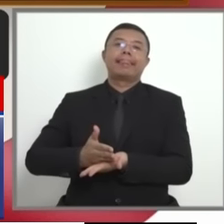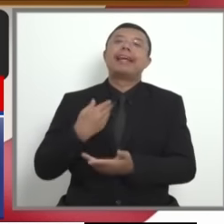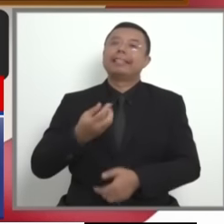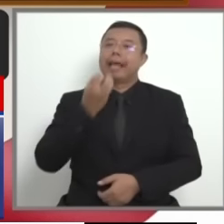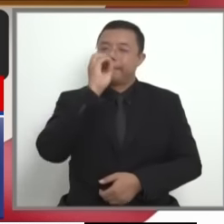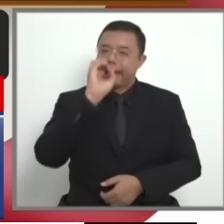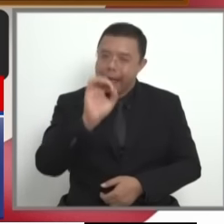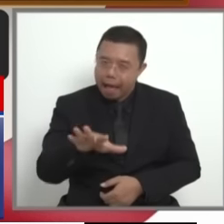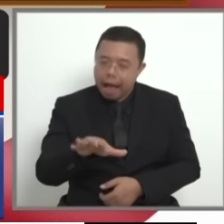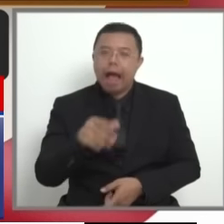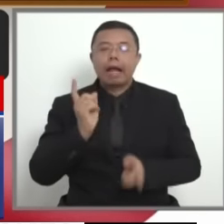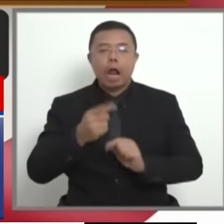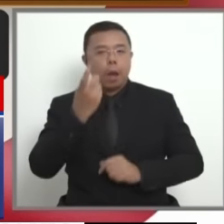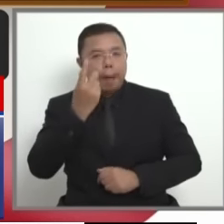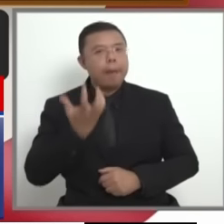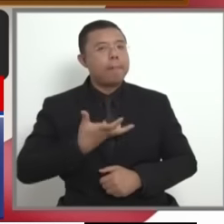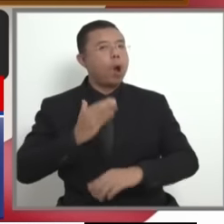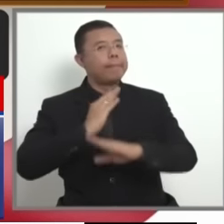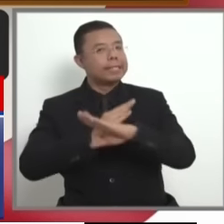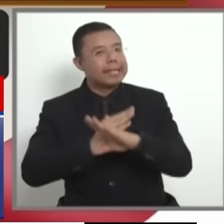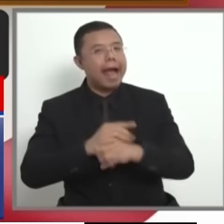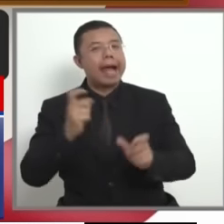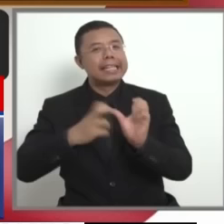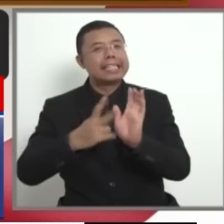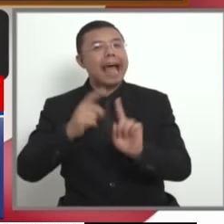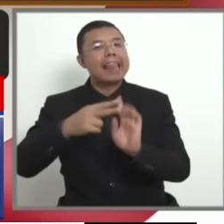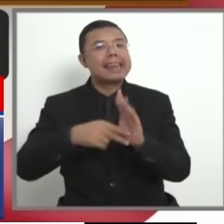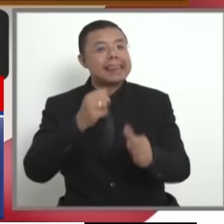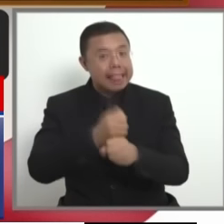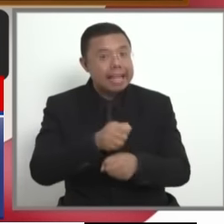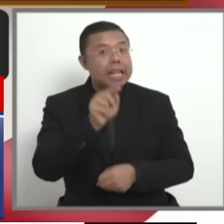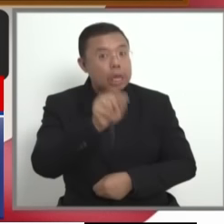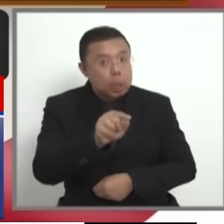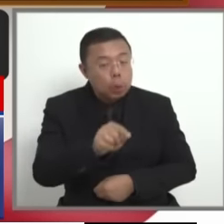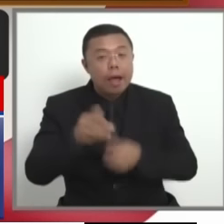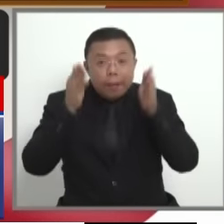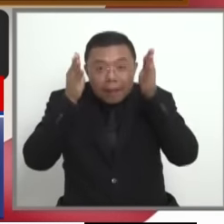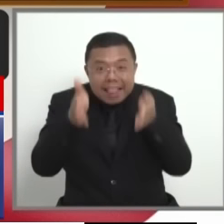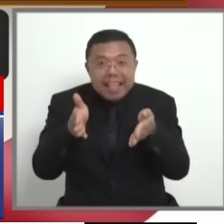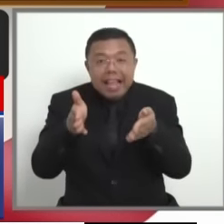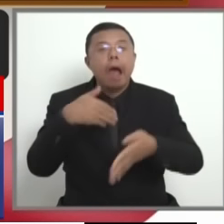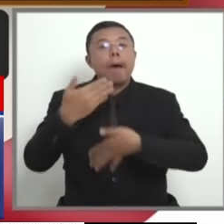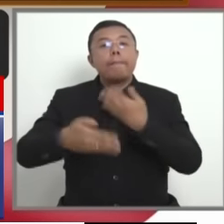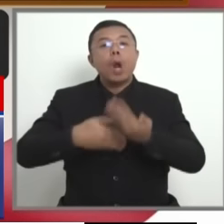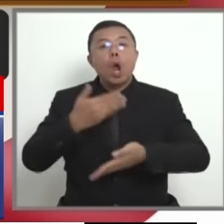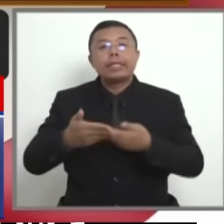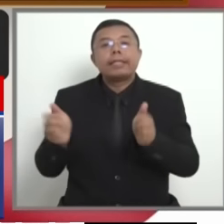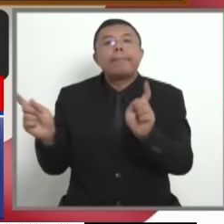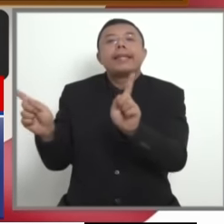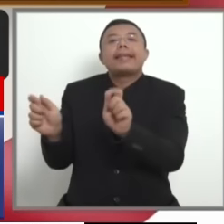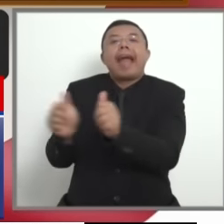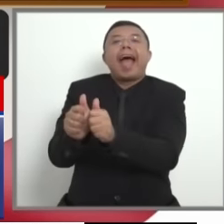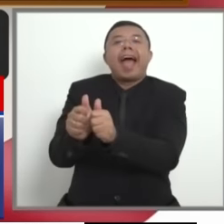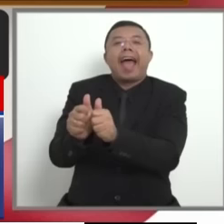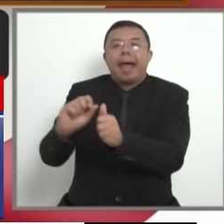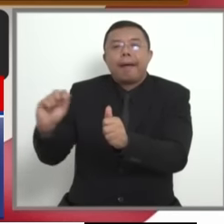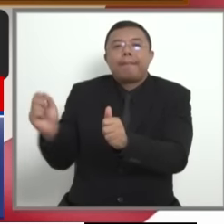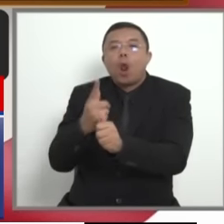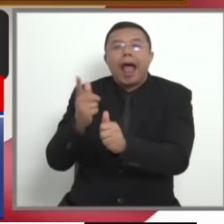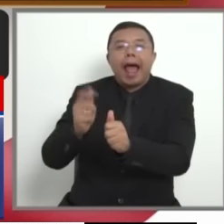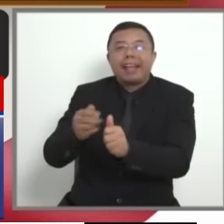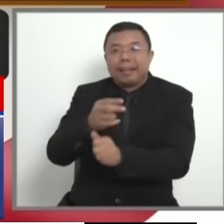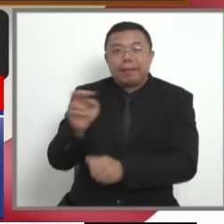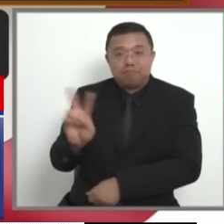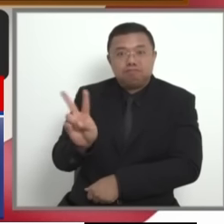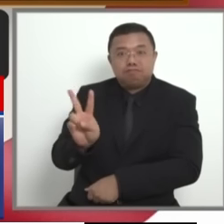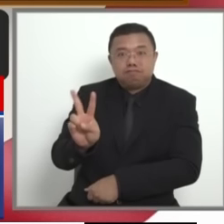sampaikan pak kalau bapak mau mencegah stunting Pak Sekali lagi pak perhatikan proses menikah Pak Mulai dari